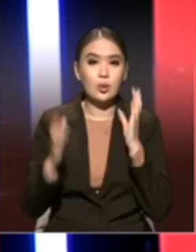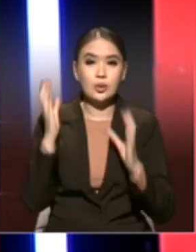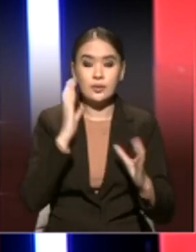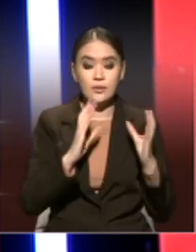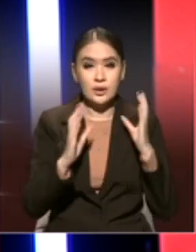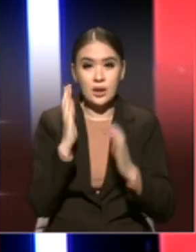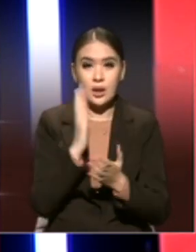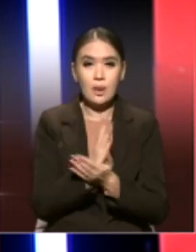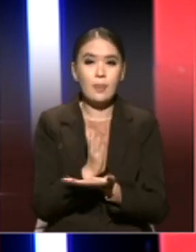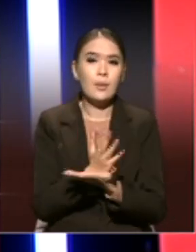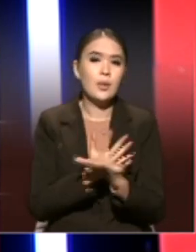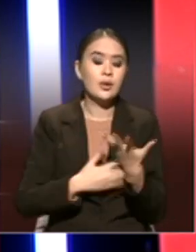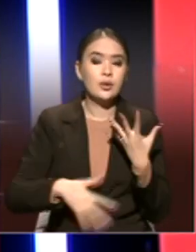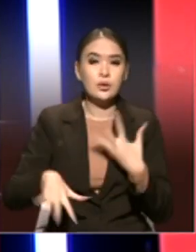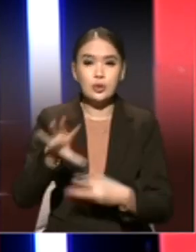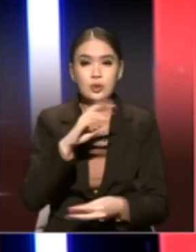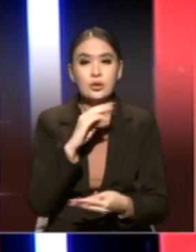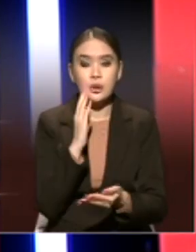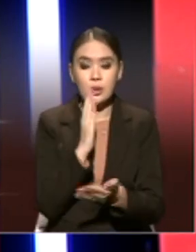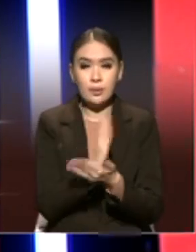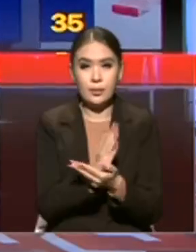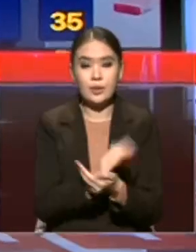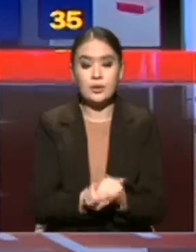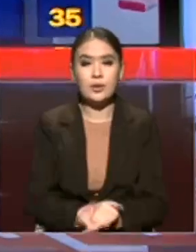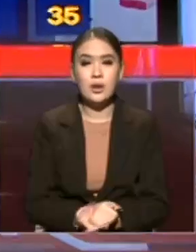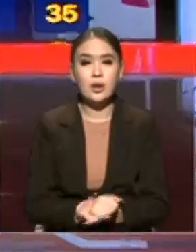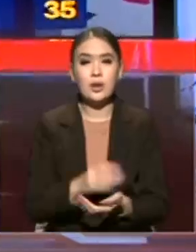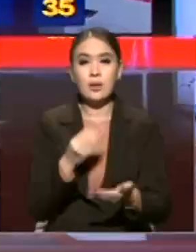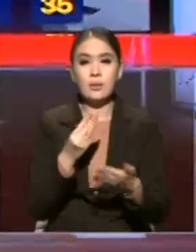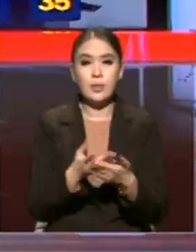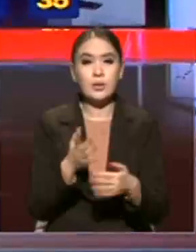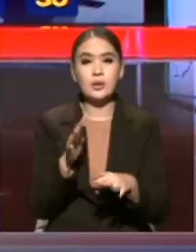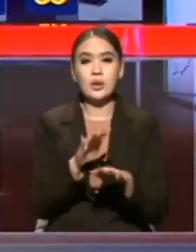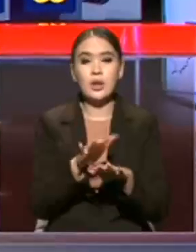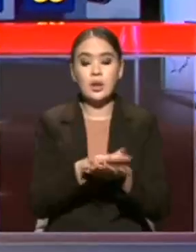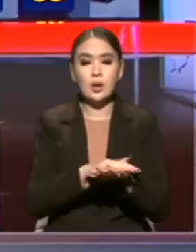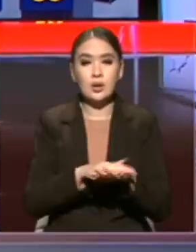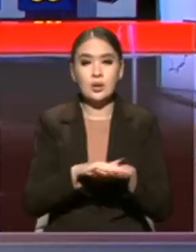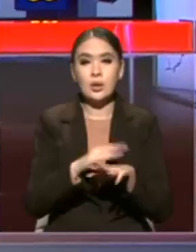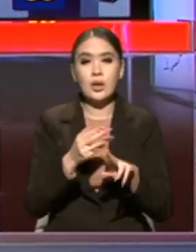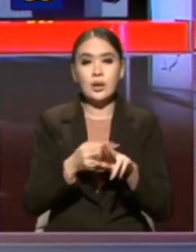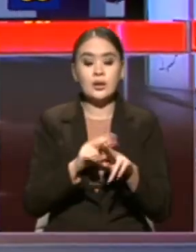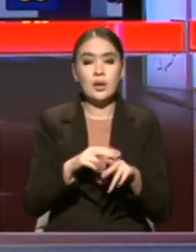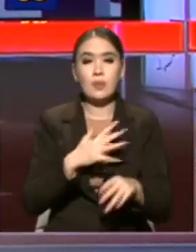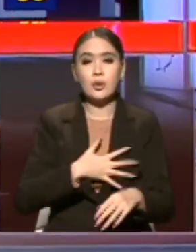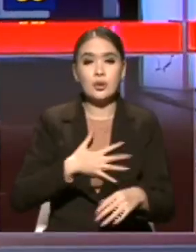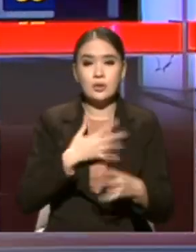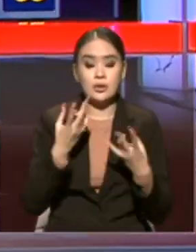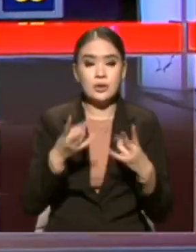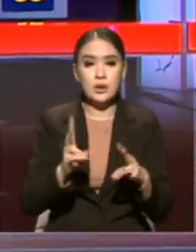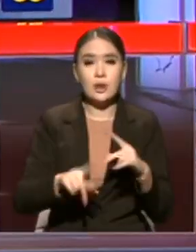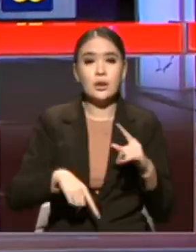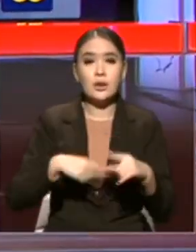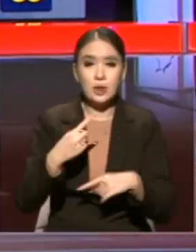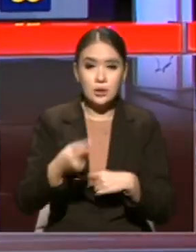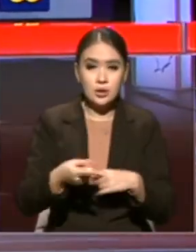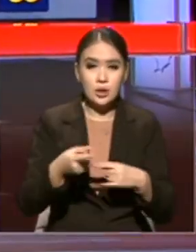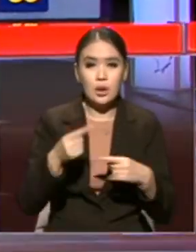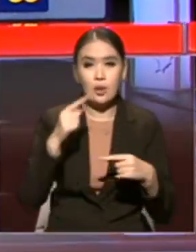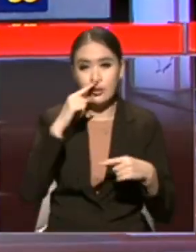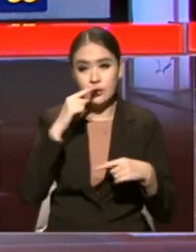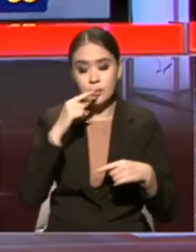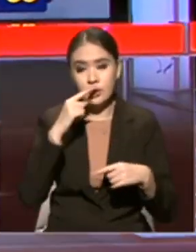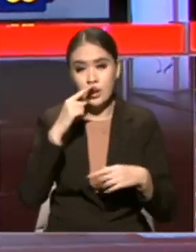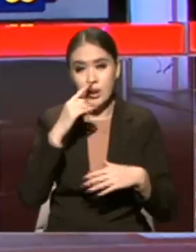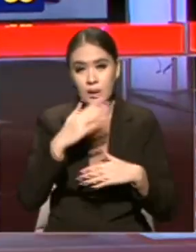региондарда бар шығар, аймақтарда. Бүкіл аймақтарда бар. Сондықтан қымбат көрермен алаңдамай ақ қойсаңыз болады. Кез келген аймаққа келесі жылы биыл, иә, шілде